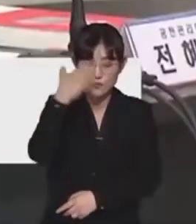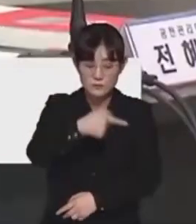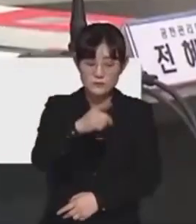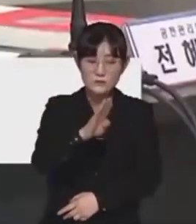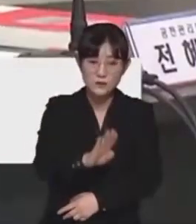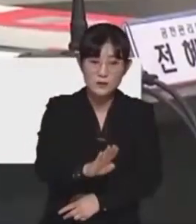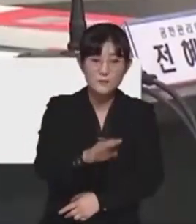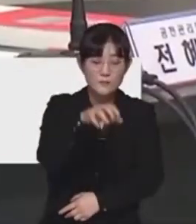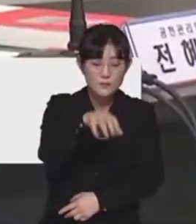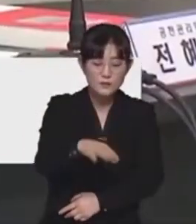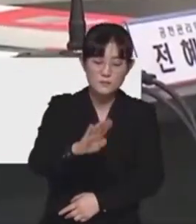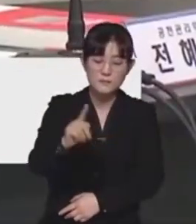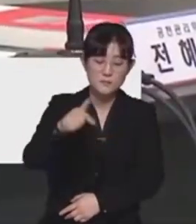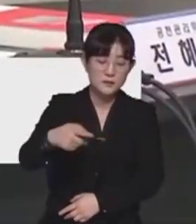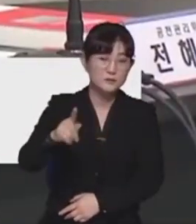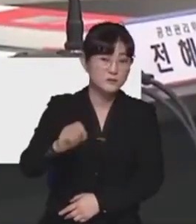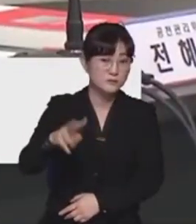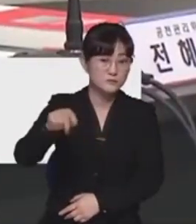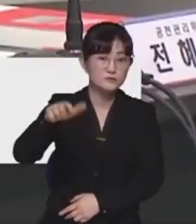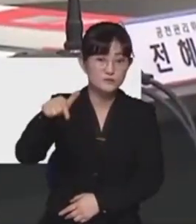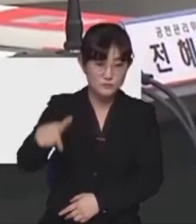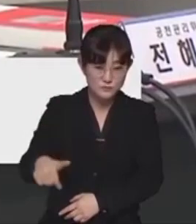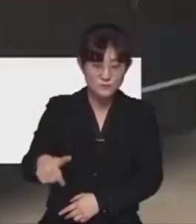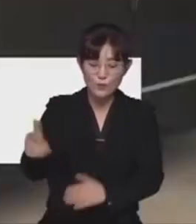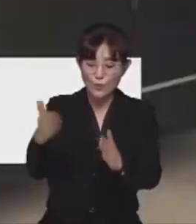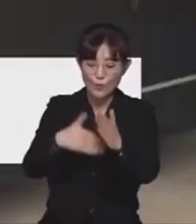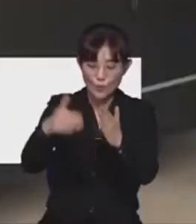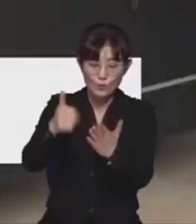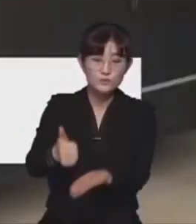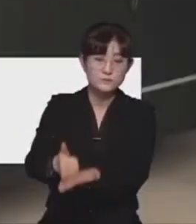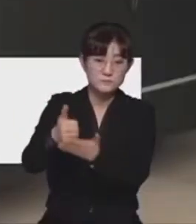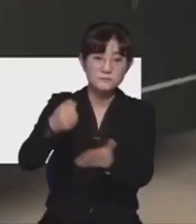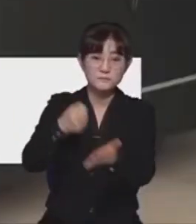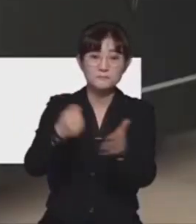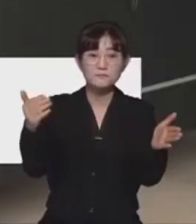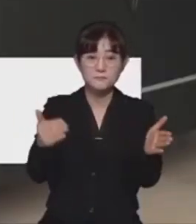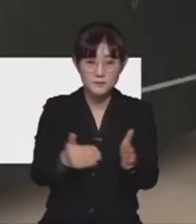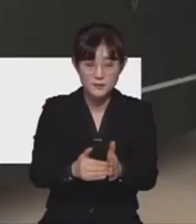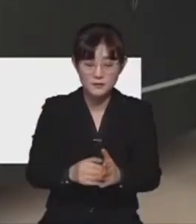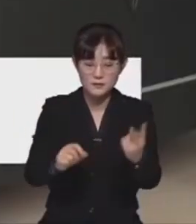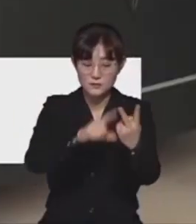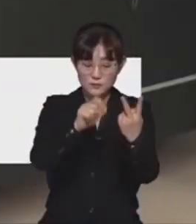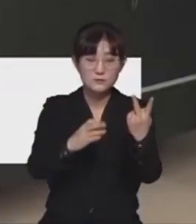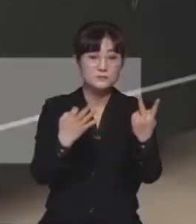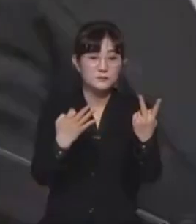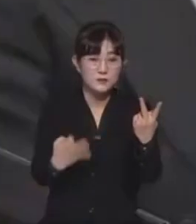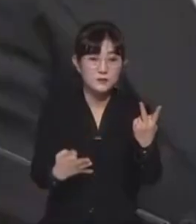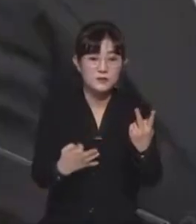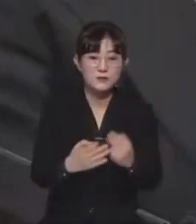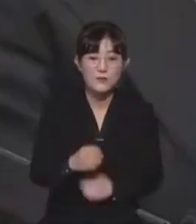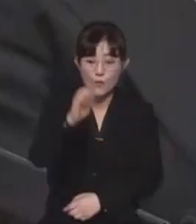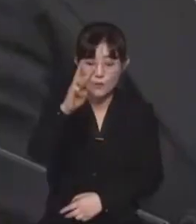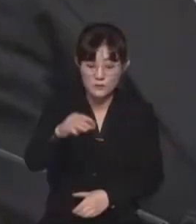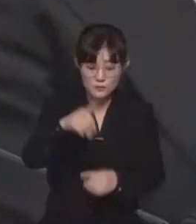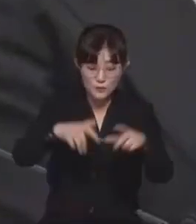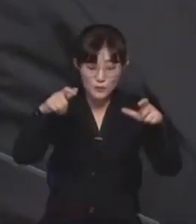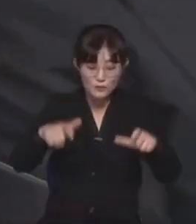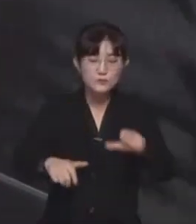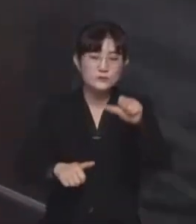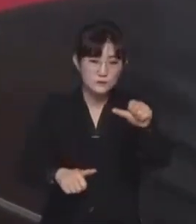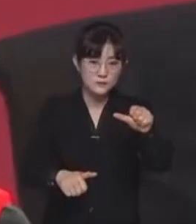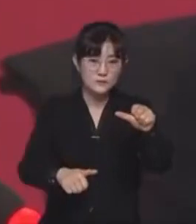박정숙 전남도당 산림환경분과위원장의 단수공천을 확정 발표했고, 앞서 14일 광주 선거구 5곳의